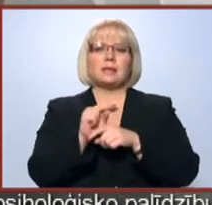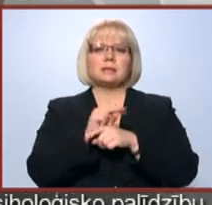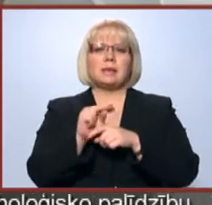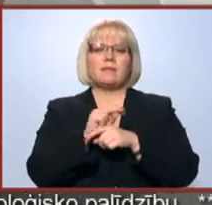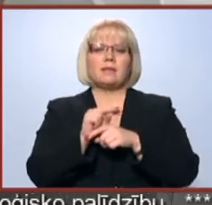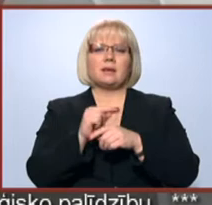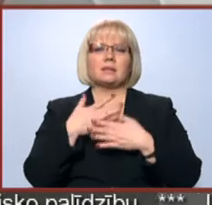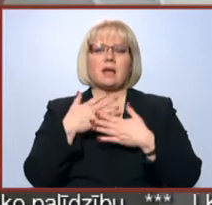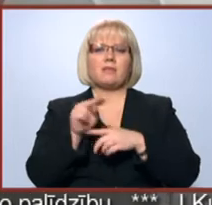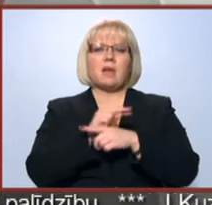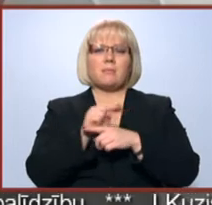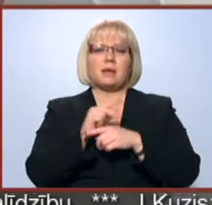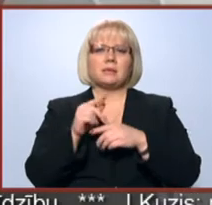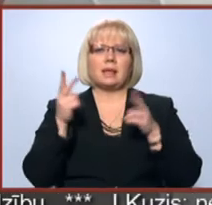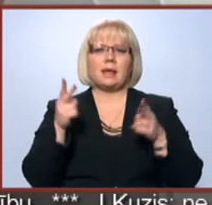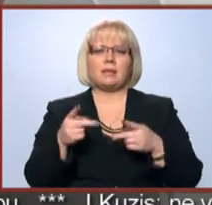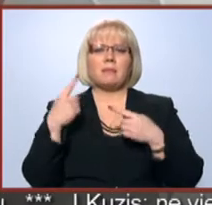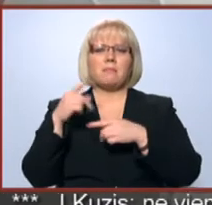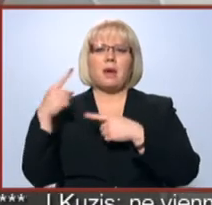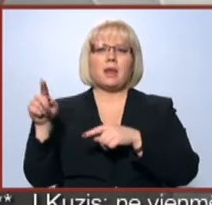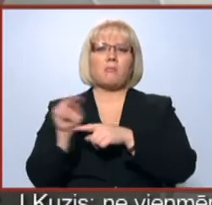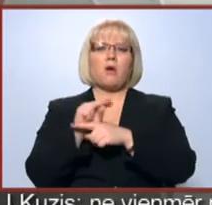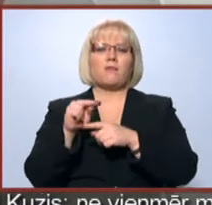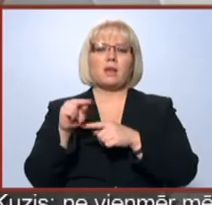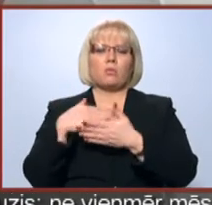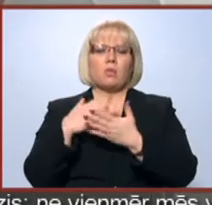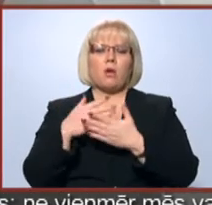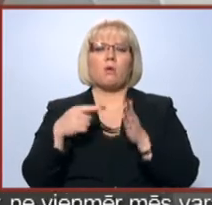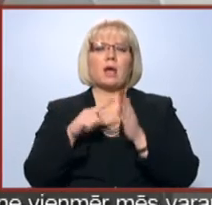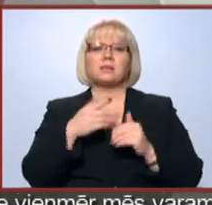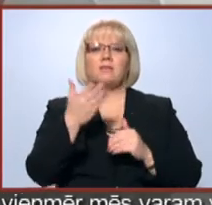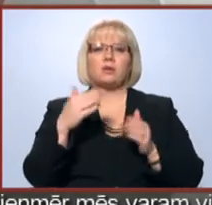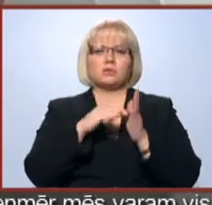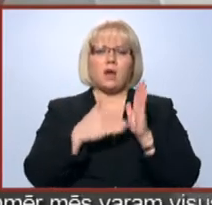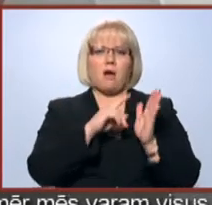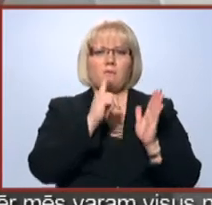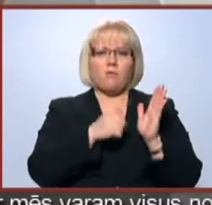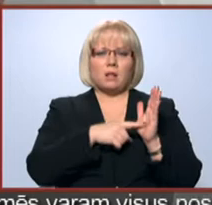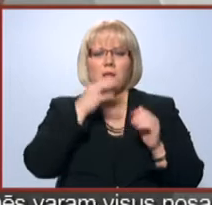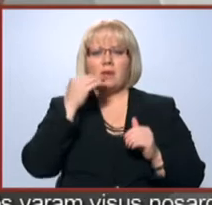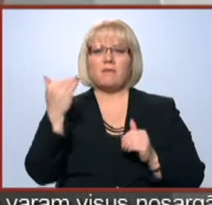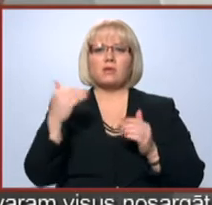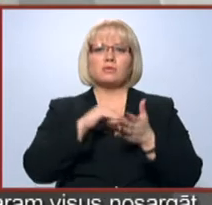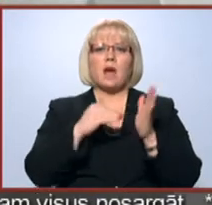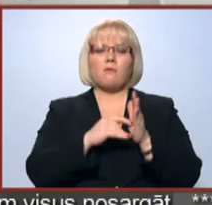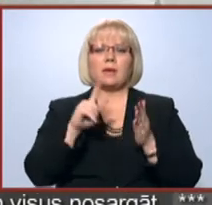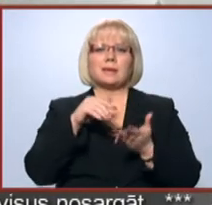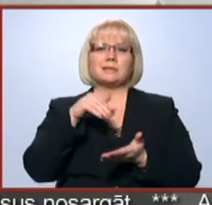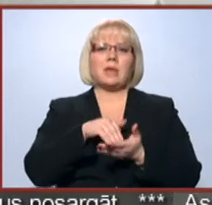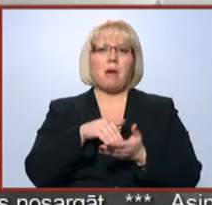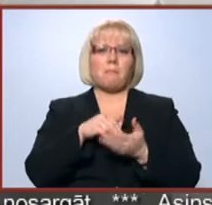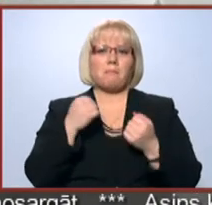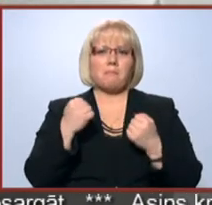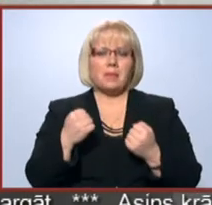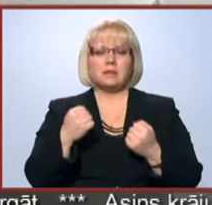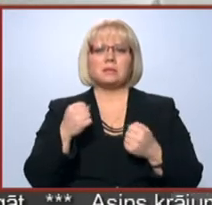ir dažādās ķirurģiska profila nodaļās. Un kāds ir viņu stāvoklis? Viņu stāvoklis tiek vērtēts kā stabils, viņiem ir